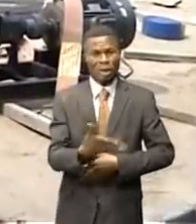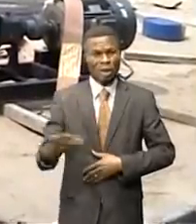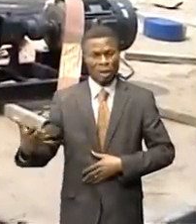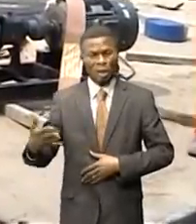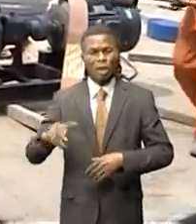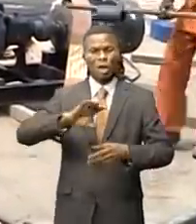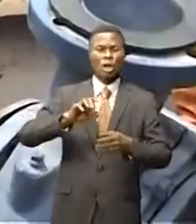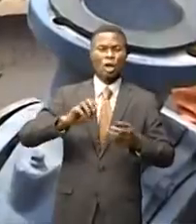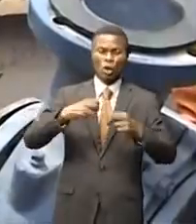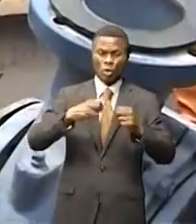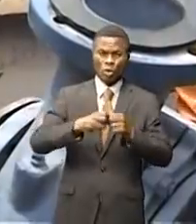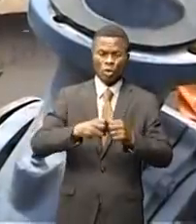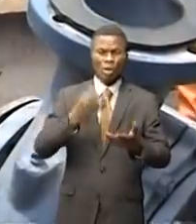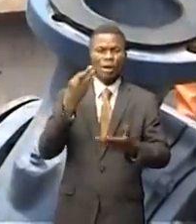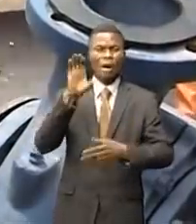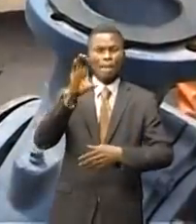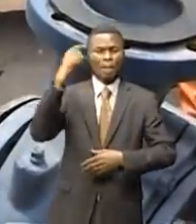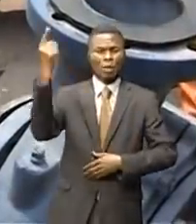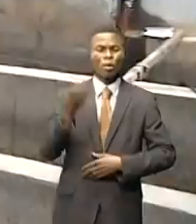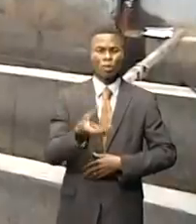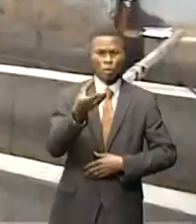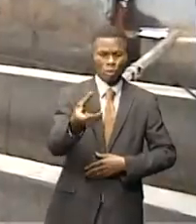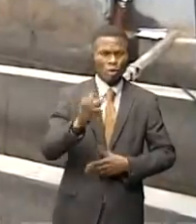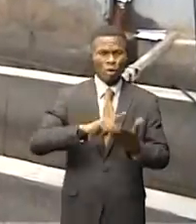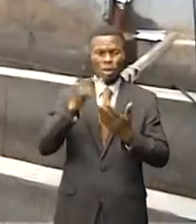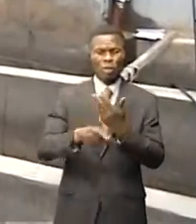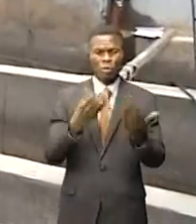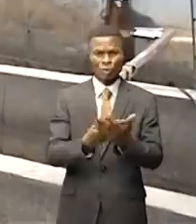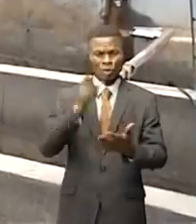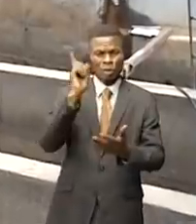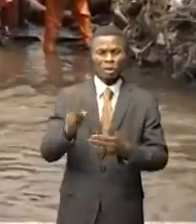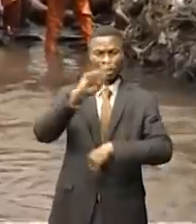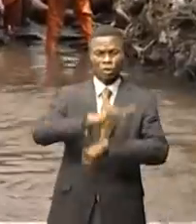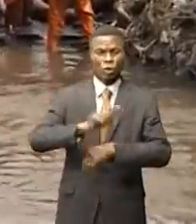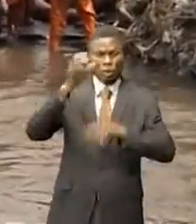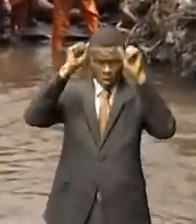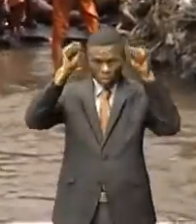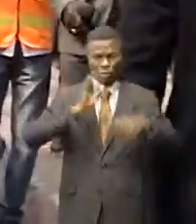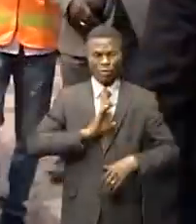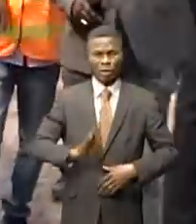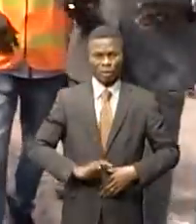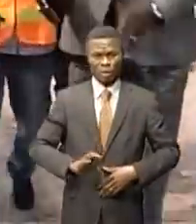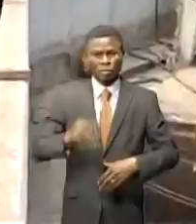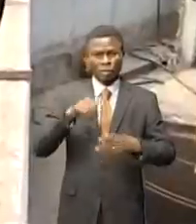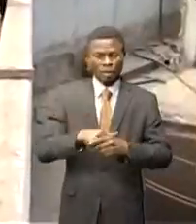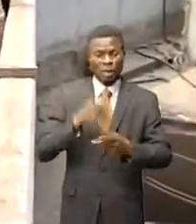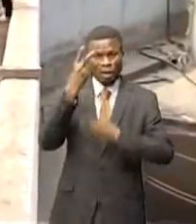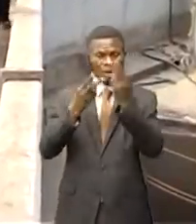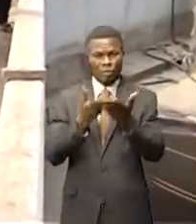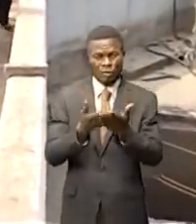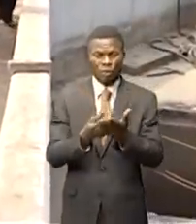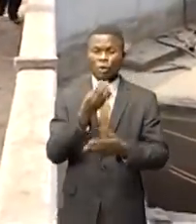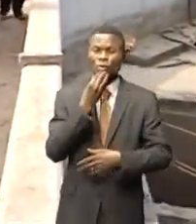à qui ces financements de la banque mondiale dans les théâtres des programmes d'urgence des 100 premiers jours du chef de l'état au cours de sa visite d'inspection